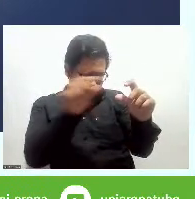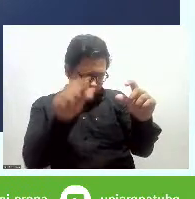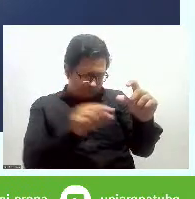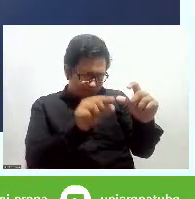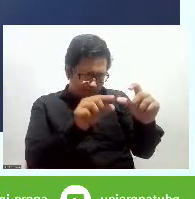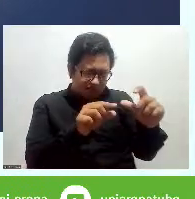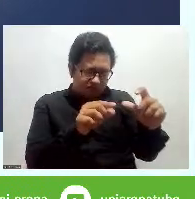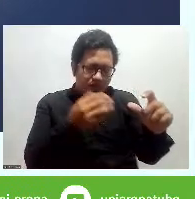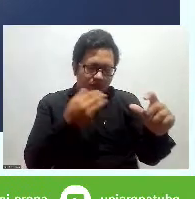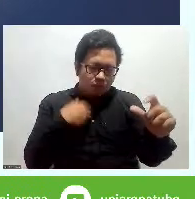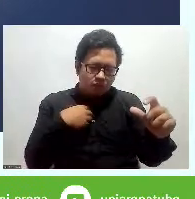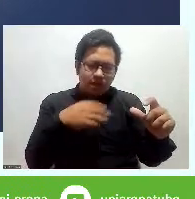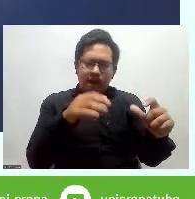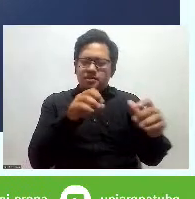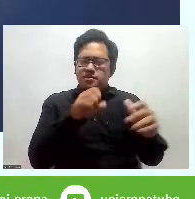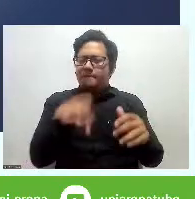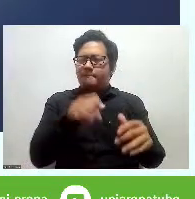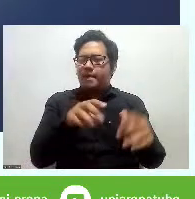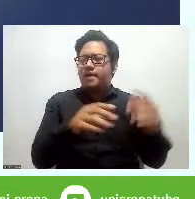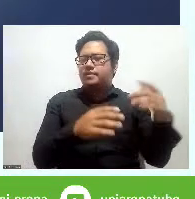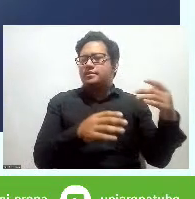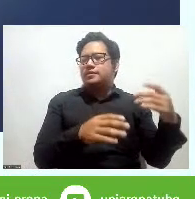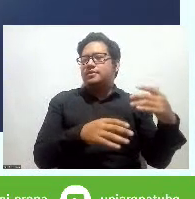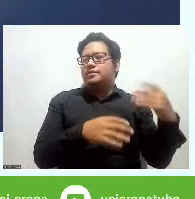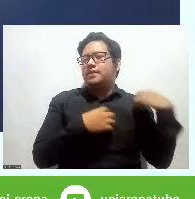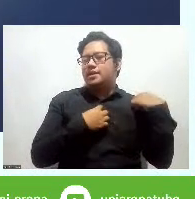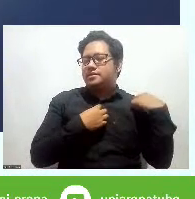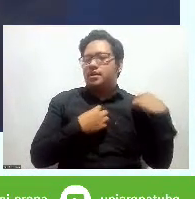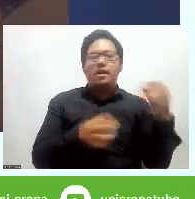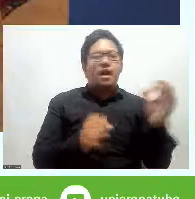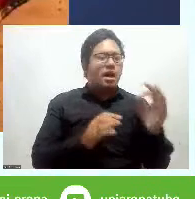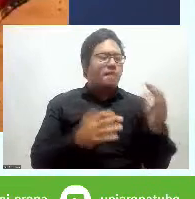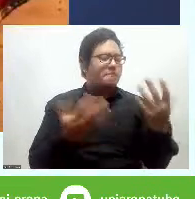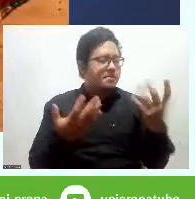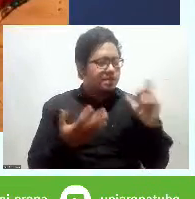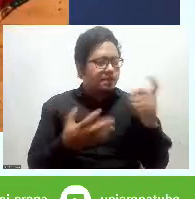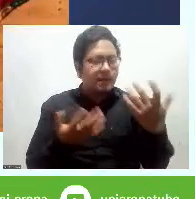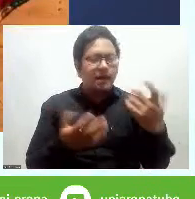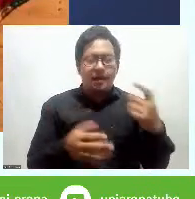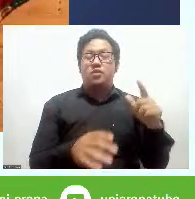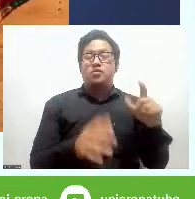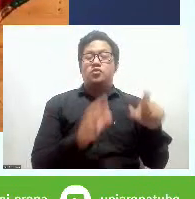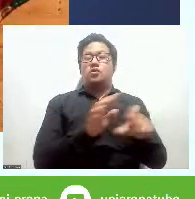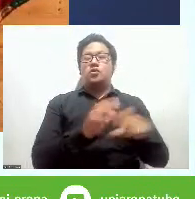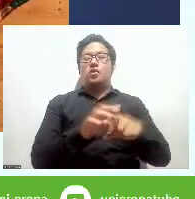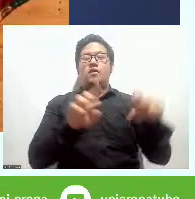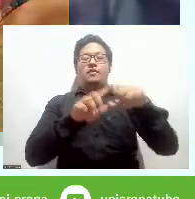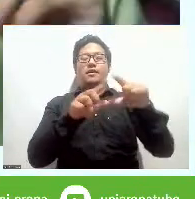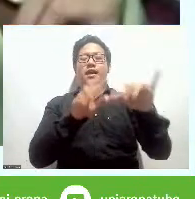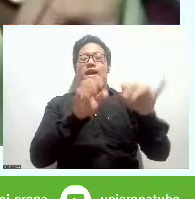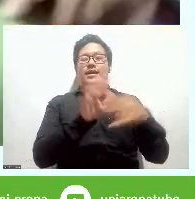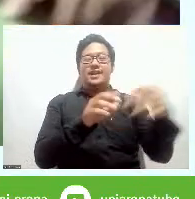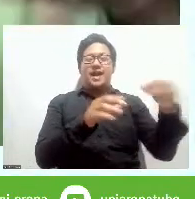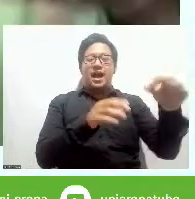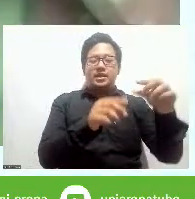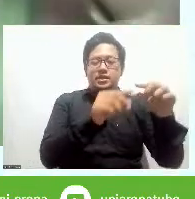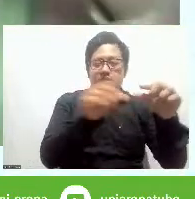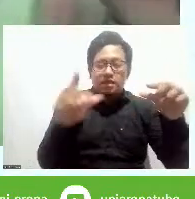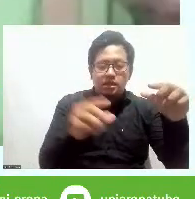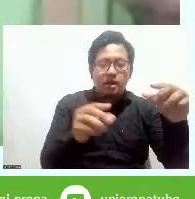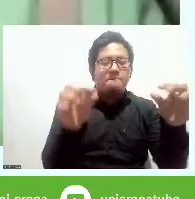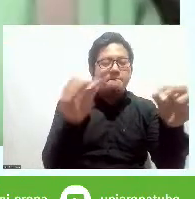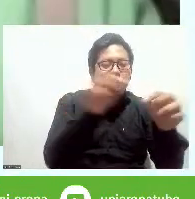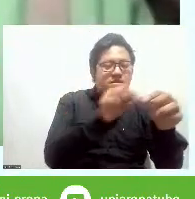dari tekstil misalkan Kemudian dari kain-kain itu dibikin boneka atau dari benang-benang sisa